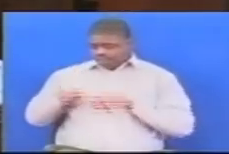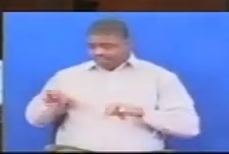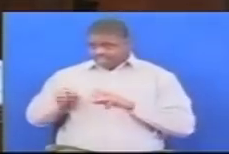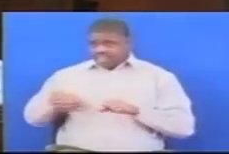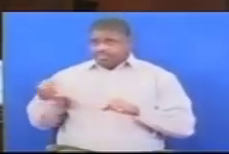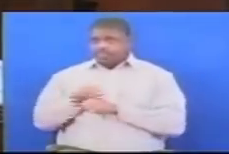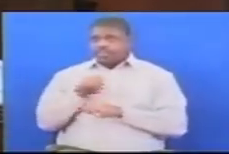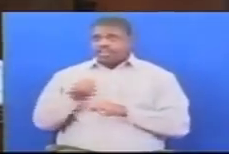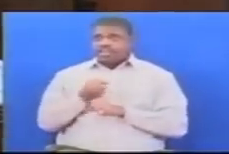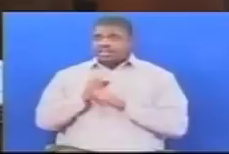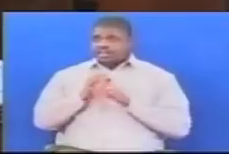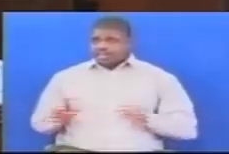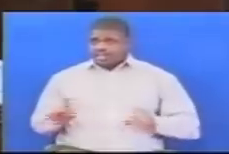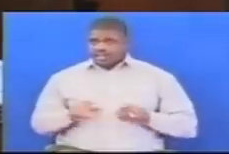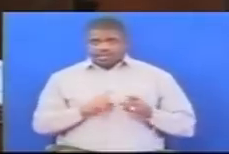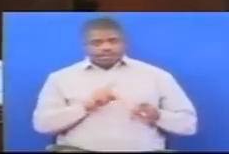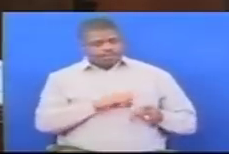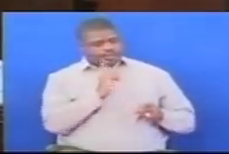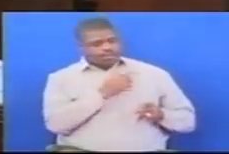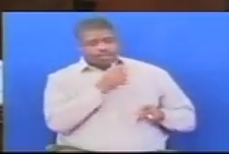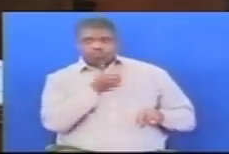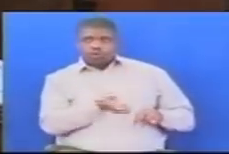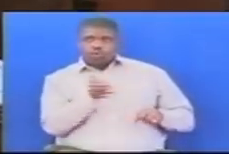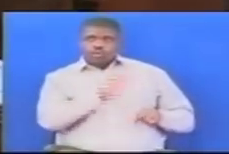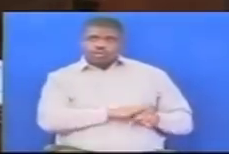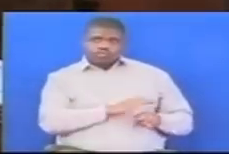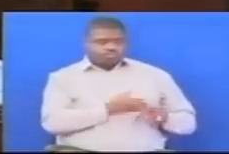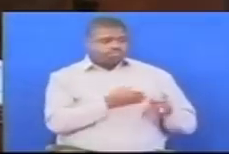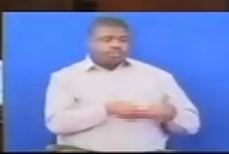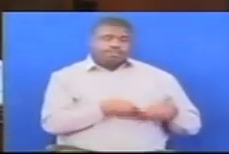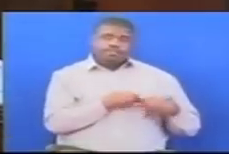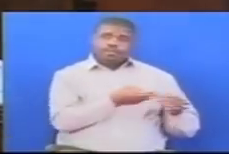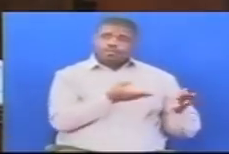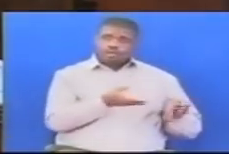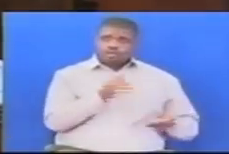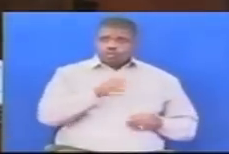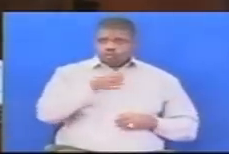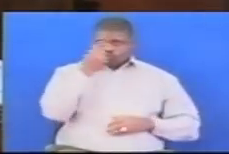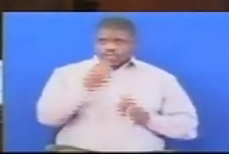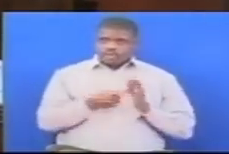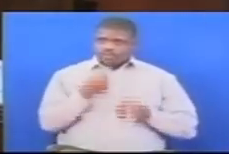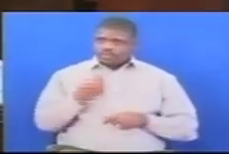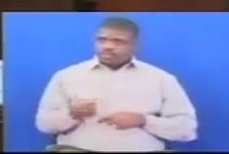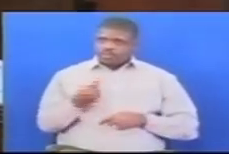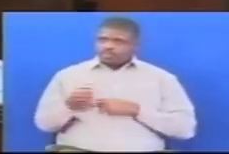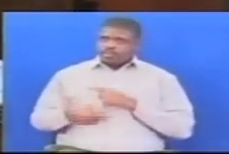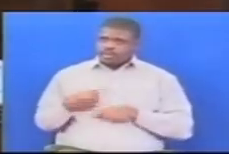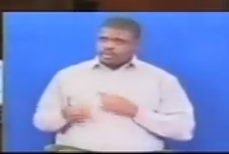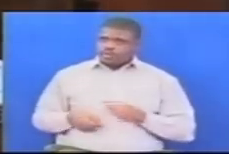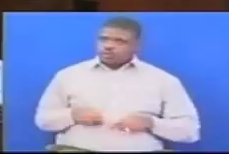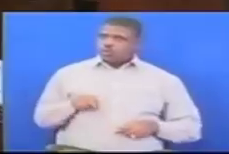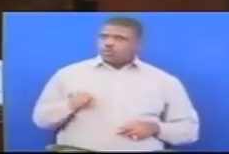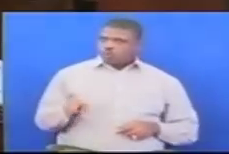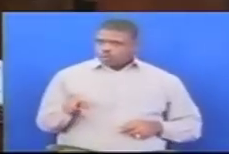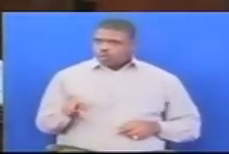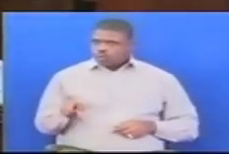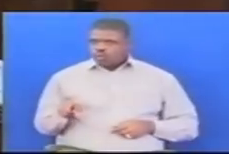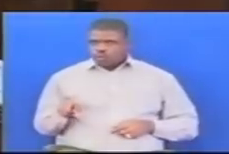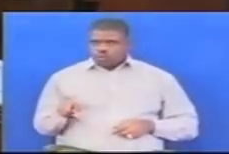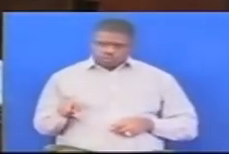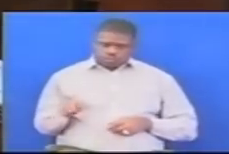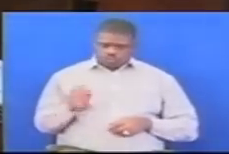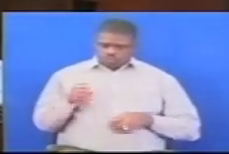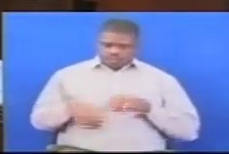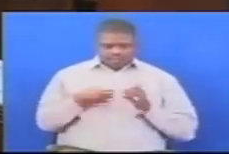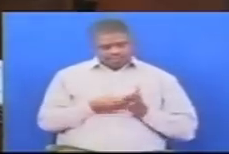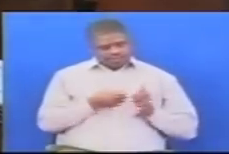mmeshafanya na majibu ya wataalamu mmeshaletewa, na ndio maana mkasema mradi huu kwa mwaka wa